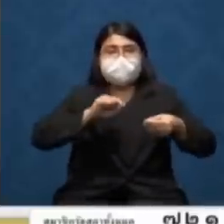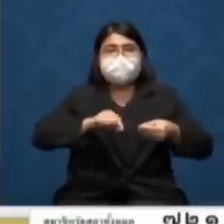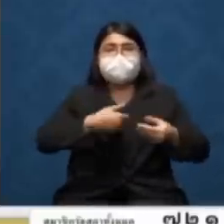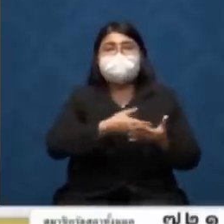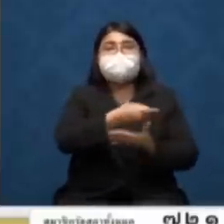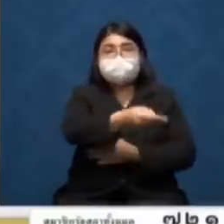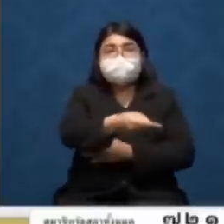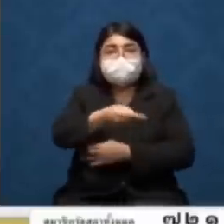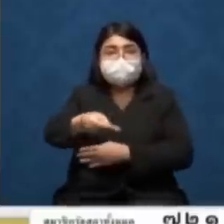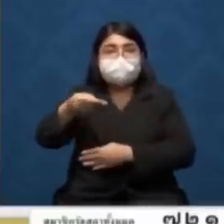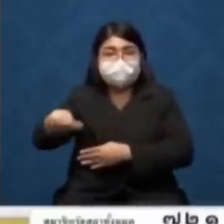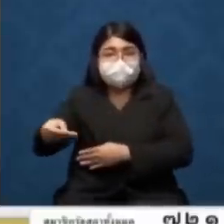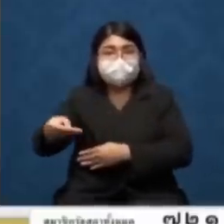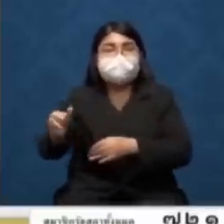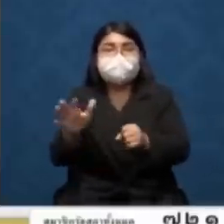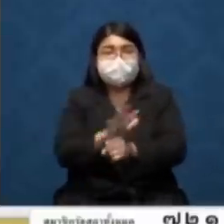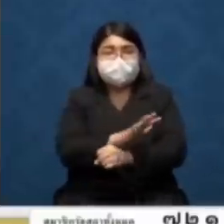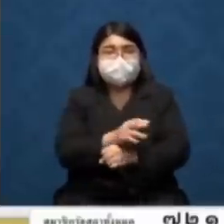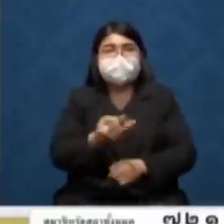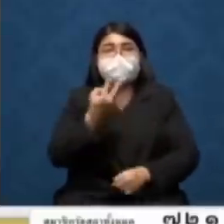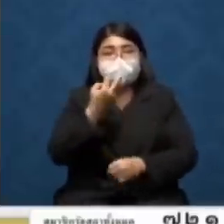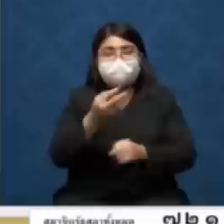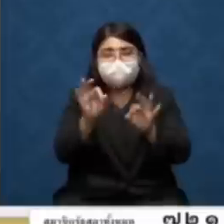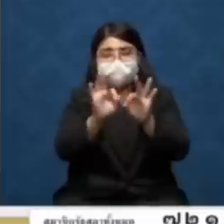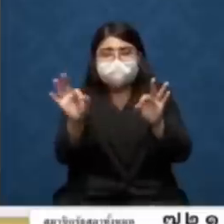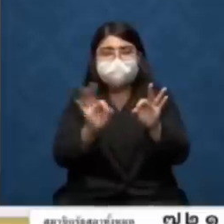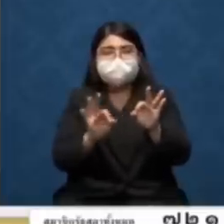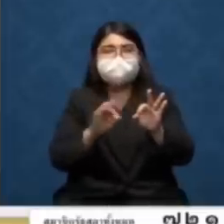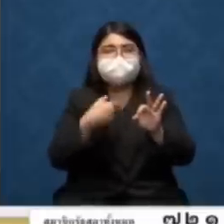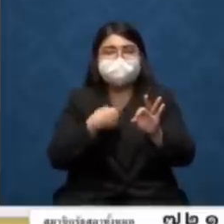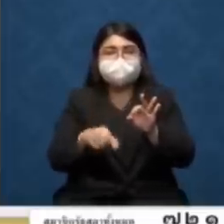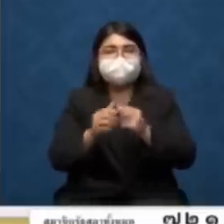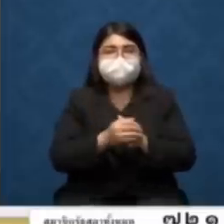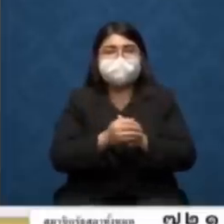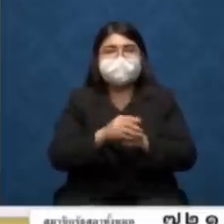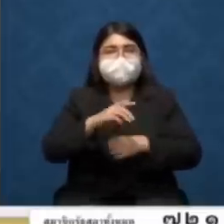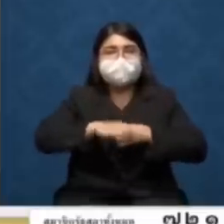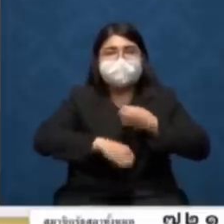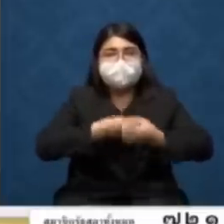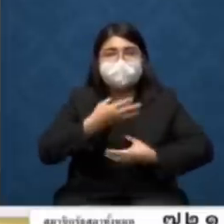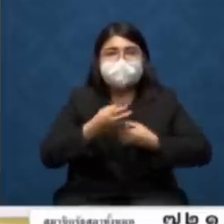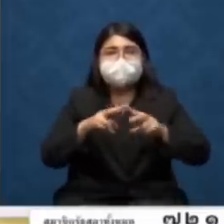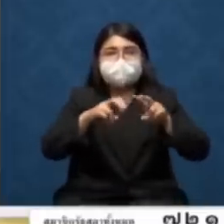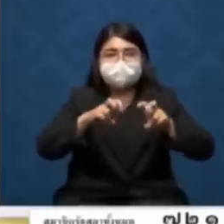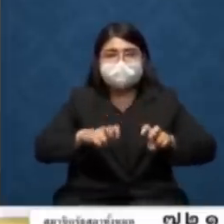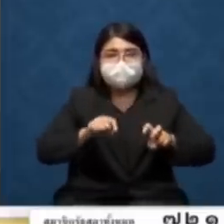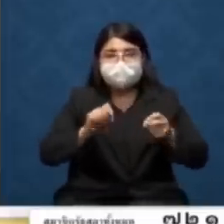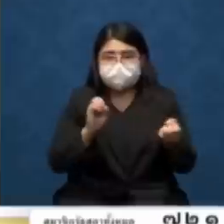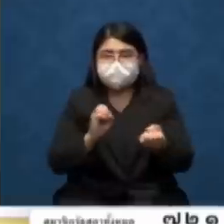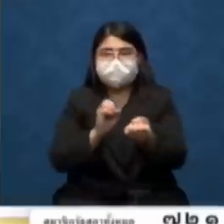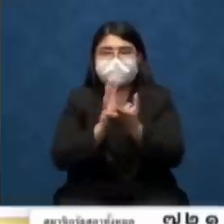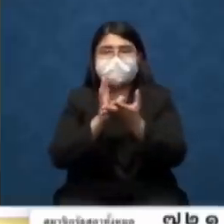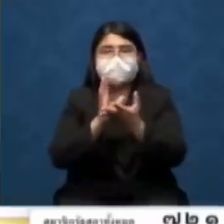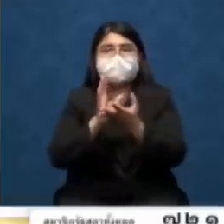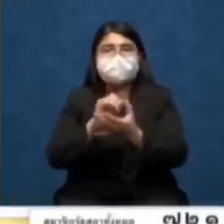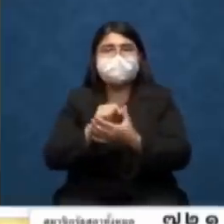ur.และก็เขียน รายงานผลการรบฟงคามคิดเห็น และผลการวิเคระห์ผลกระทบที่อาเกิดขึ้